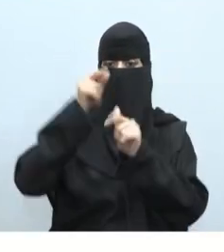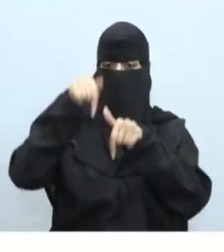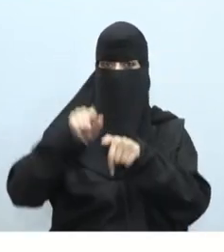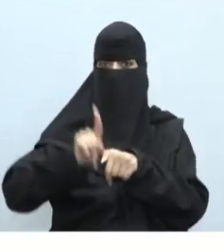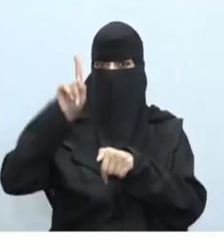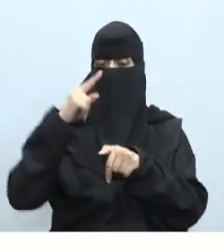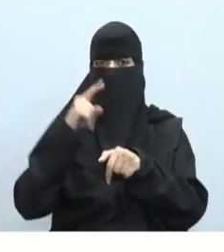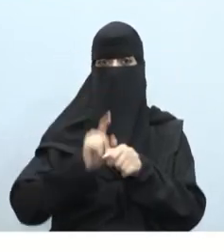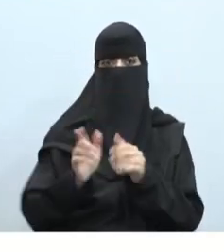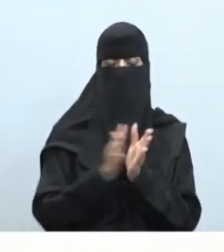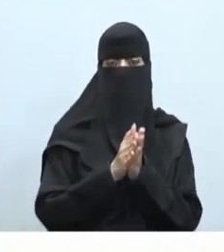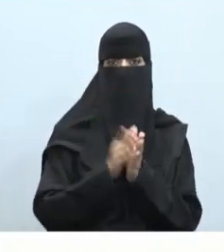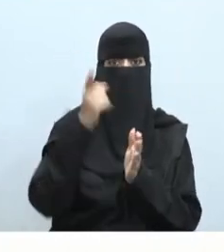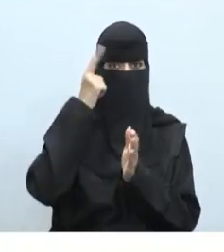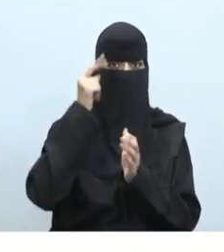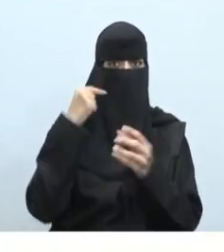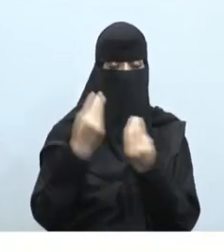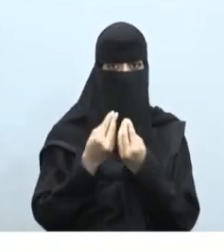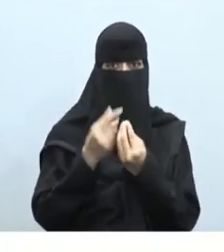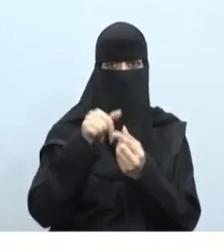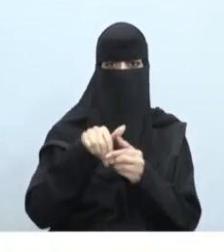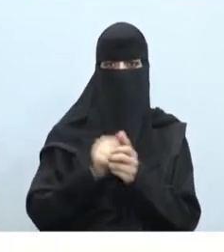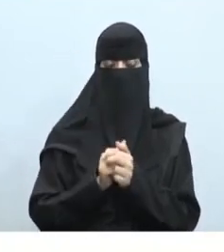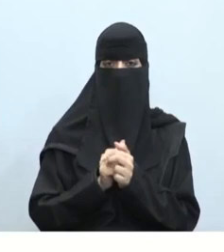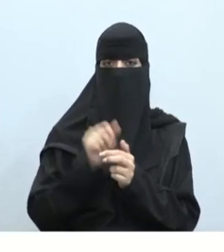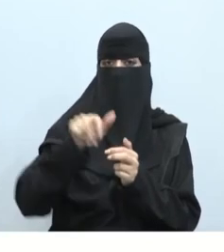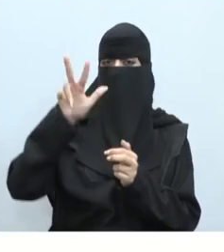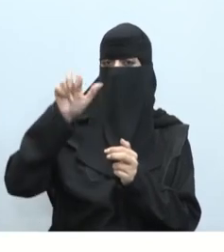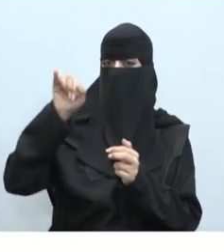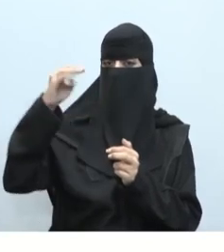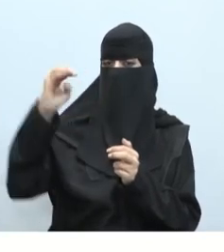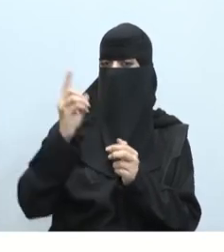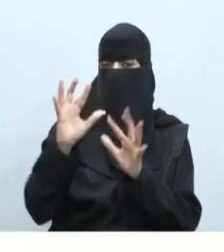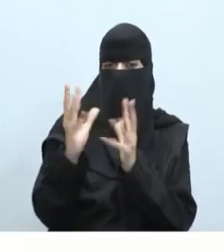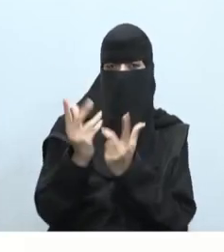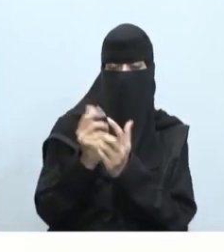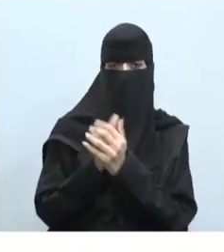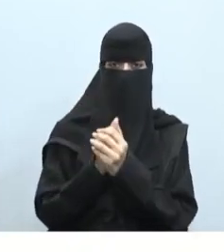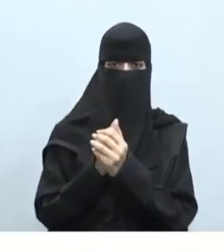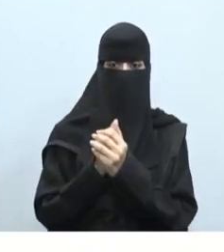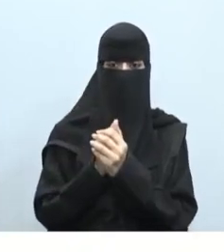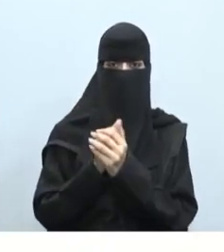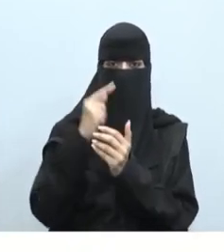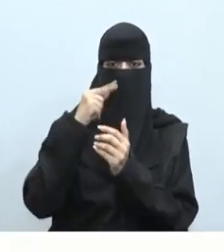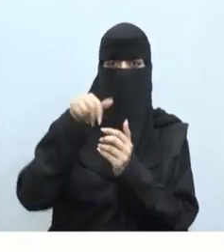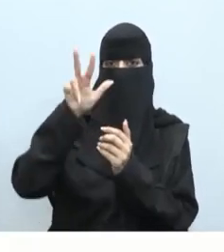الدرس باذن الله سوف نتعرف على المجرات وما هي المجرات السدم